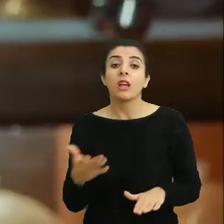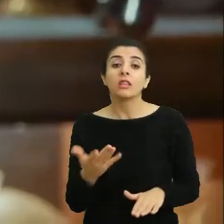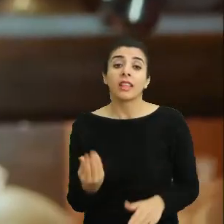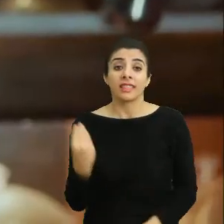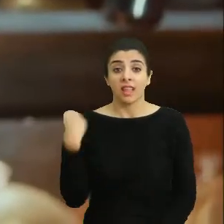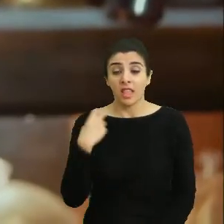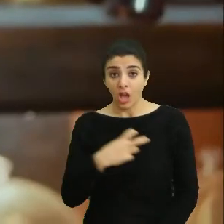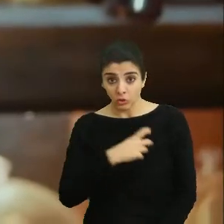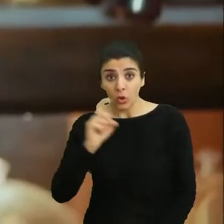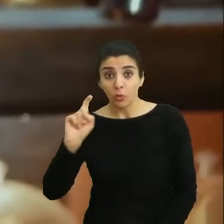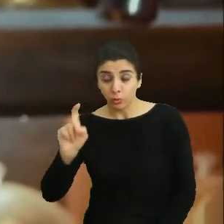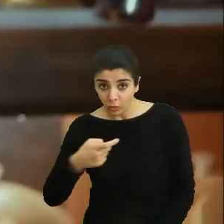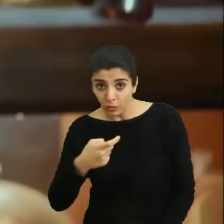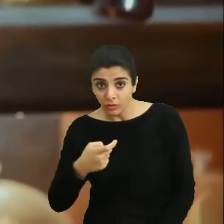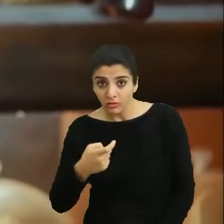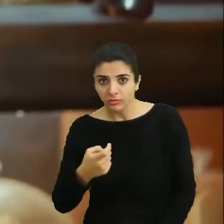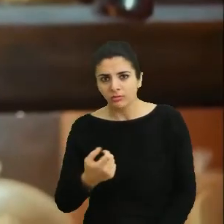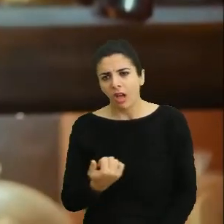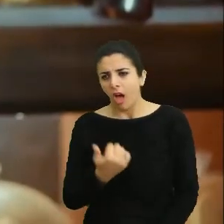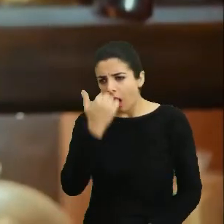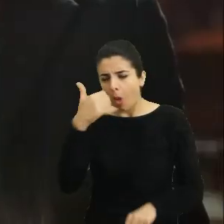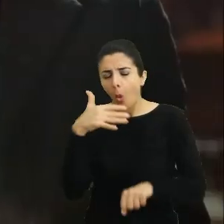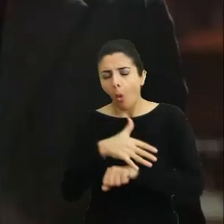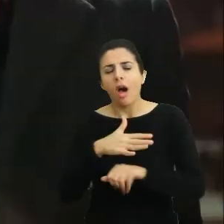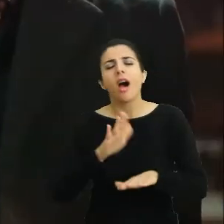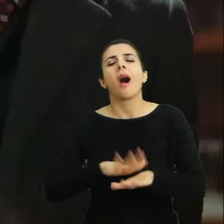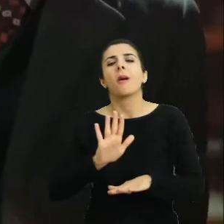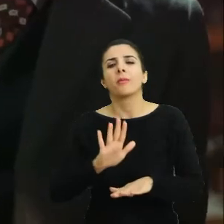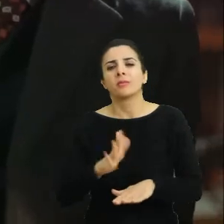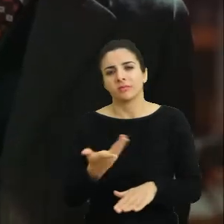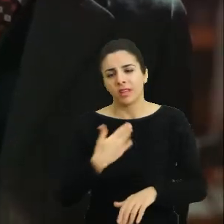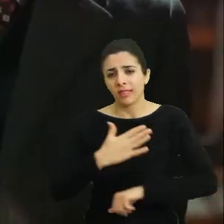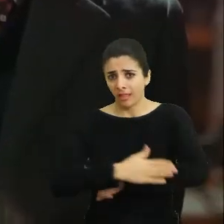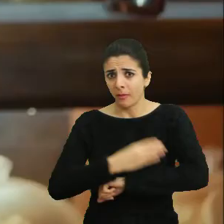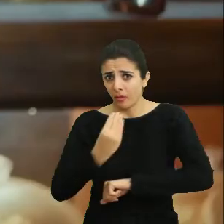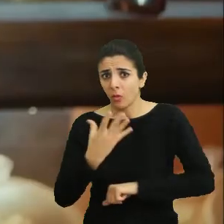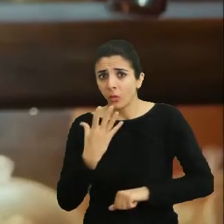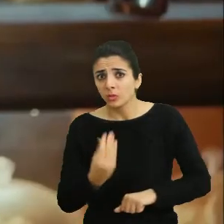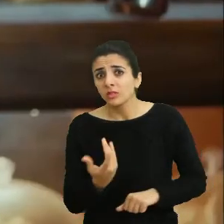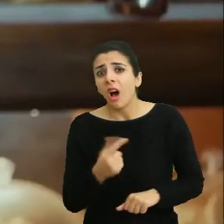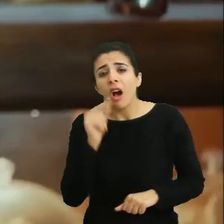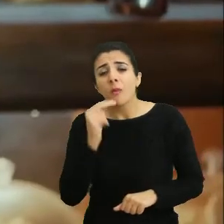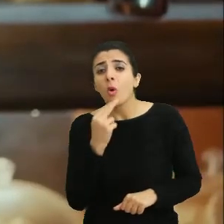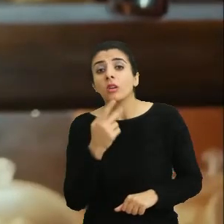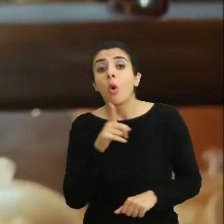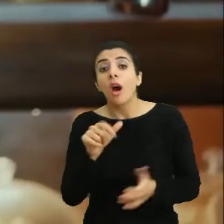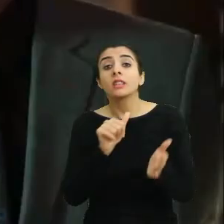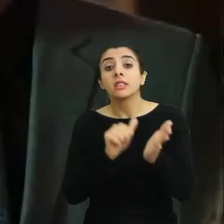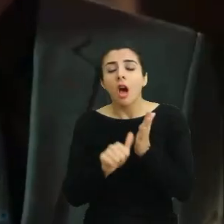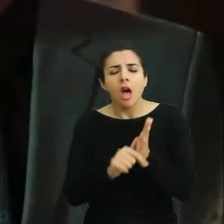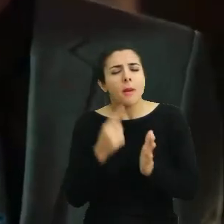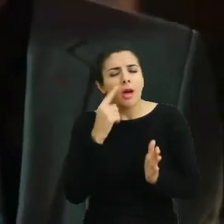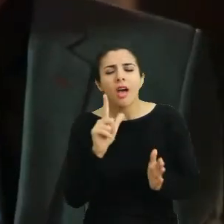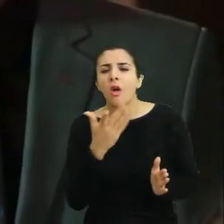taze aşkı bulmuşken kana bansın bütün güllerini. Sezai abinin de dediği gibi. O vakit ne tarihe